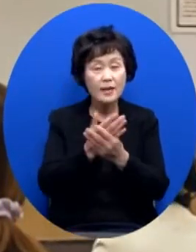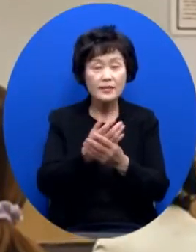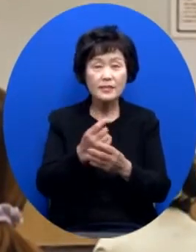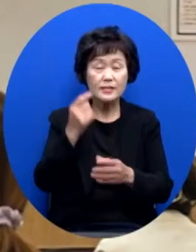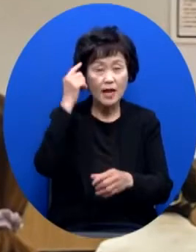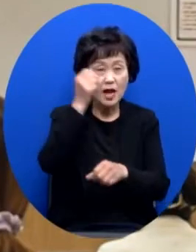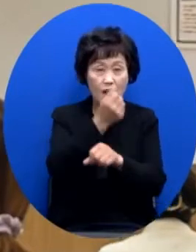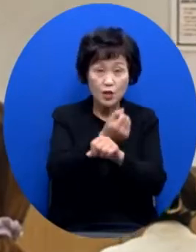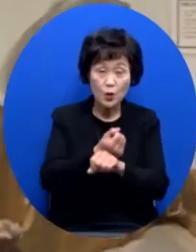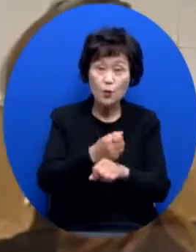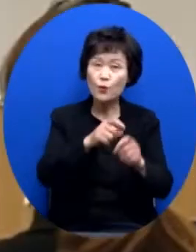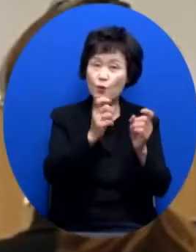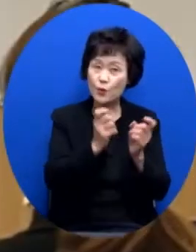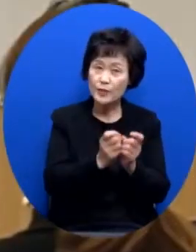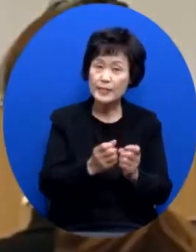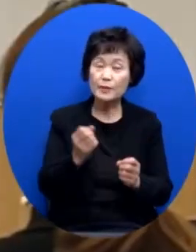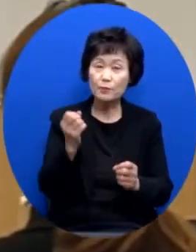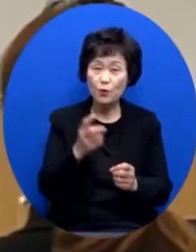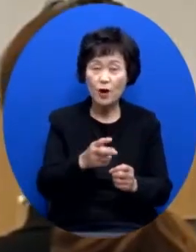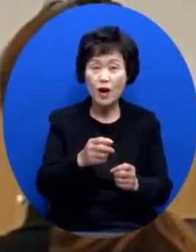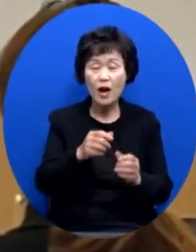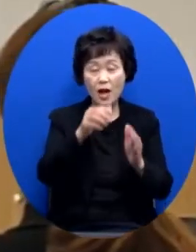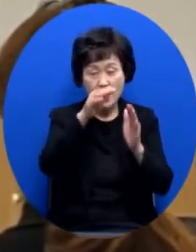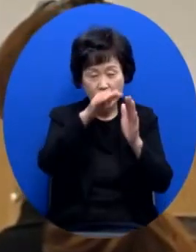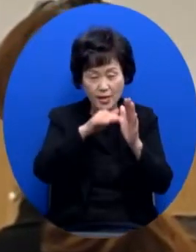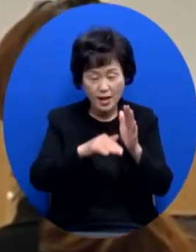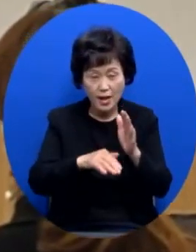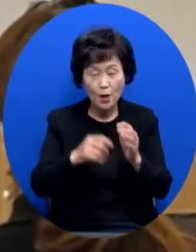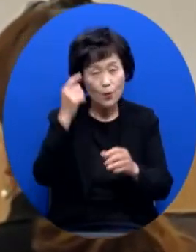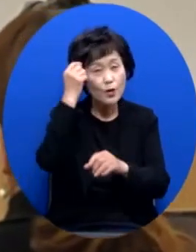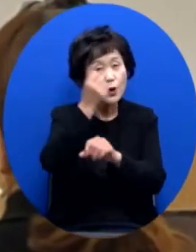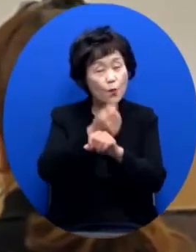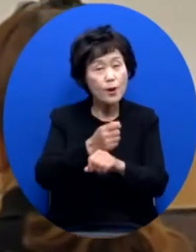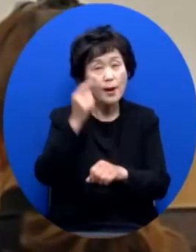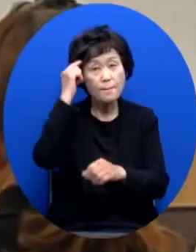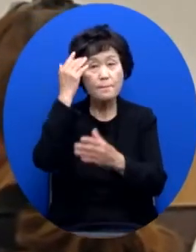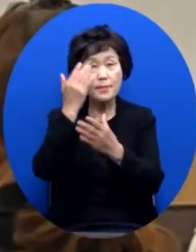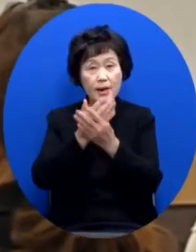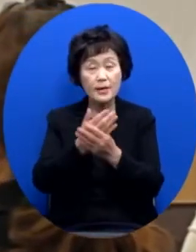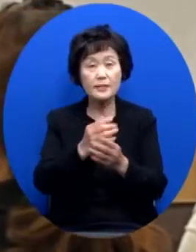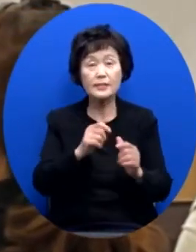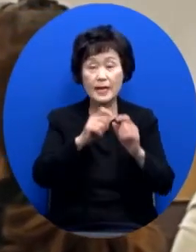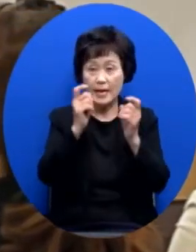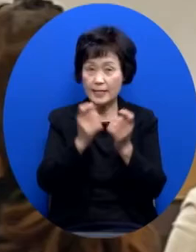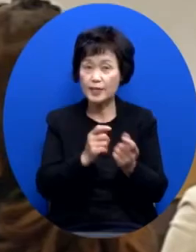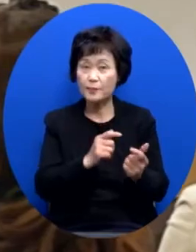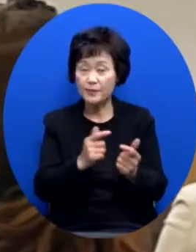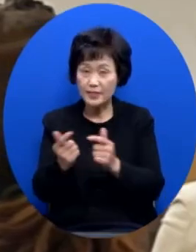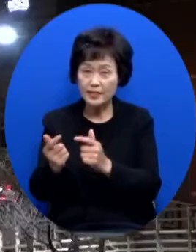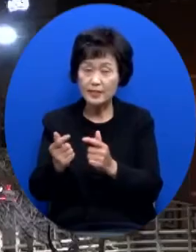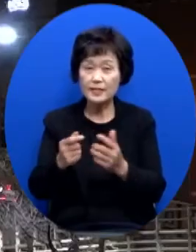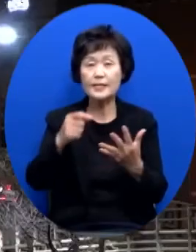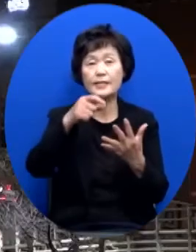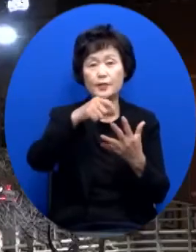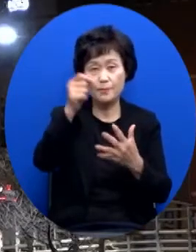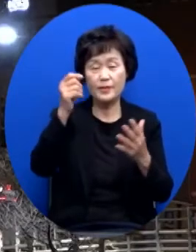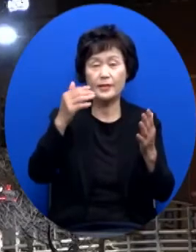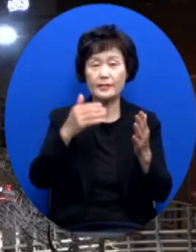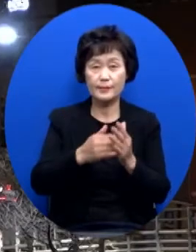노멀 시대 하이브리드 교회 목회의 메뉴얼을 연구 한 박자 필 박사 팀을 프로젝트 지원 팀 으로 최종 선발했습니다